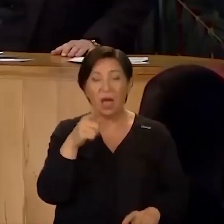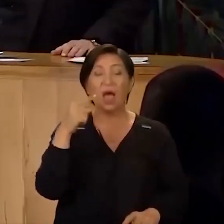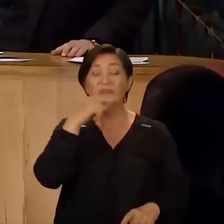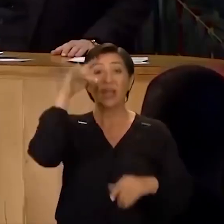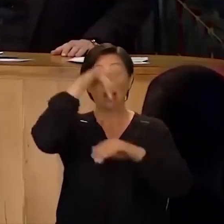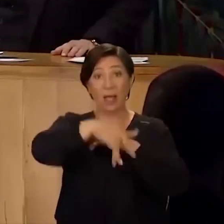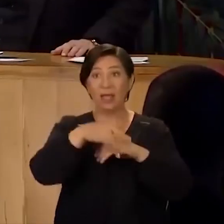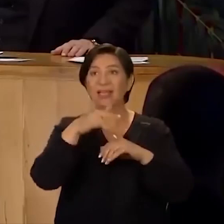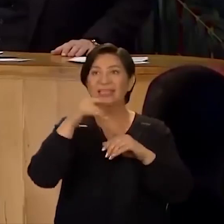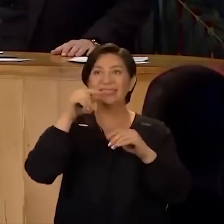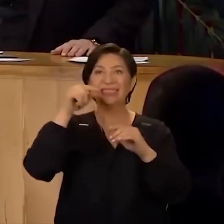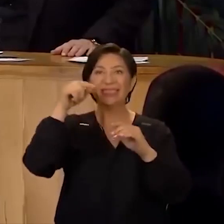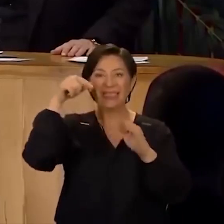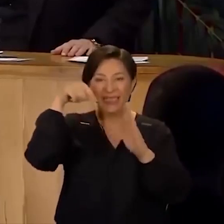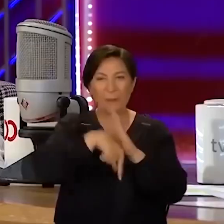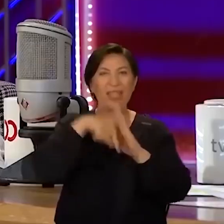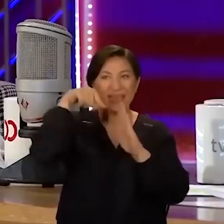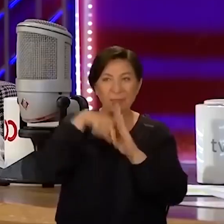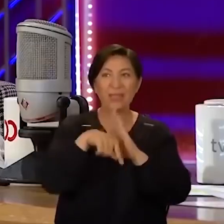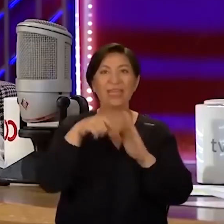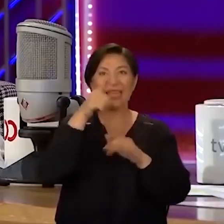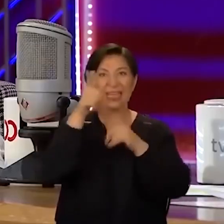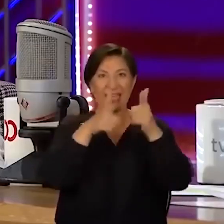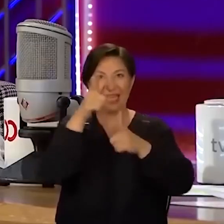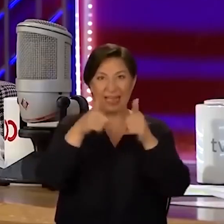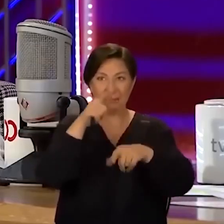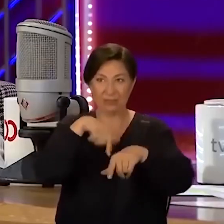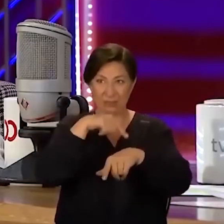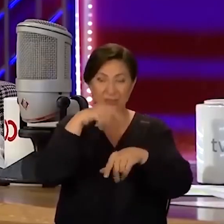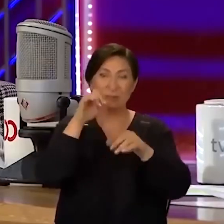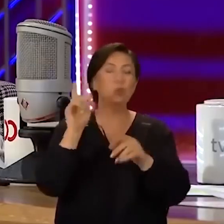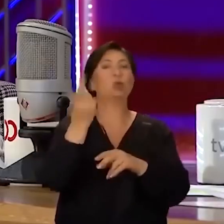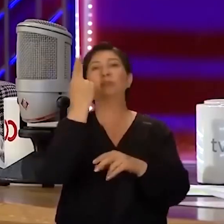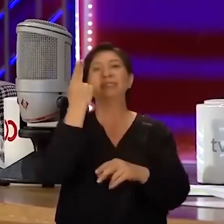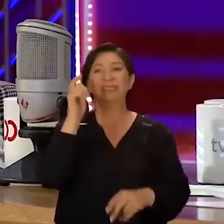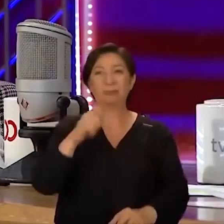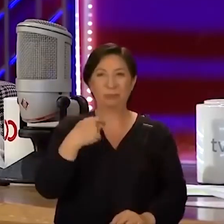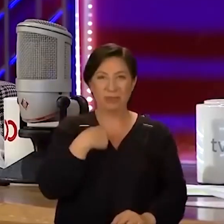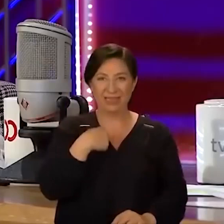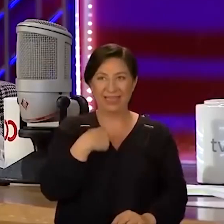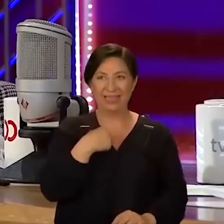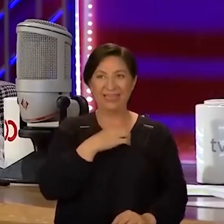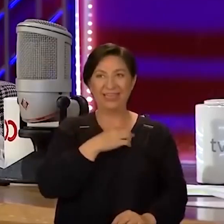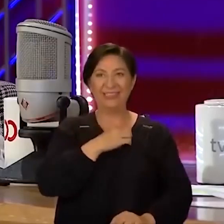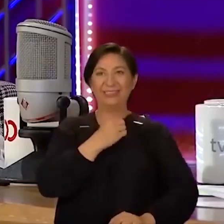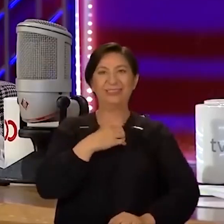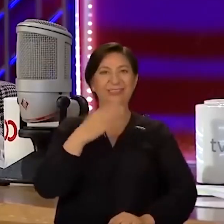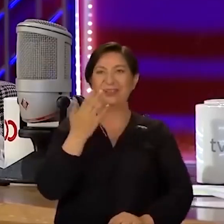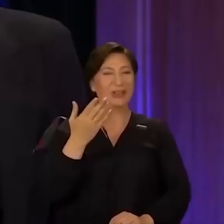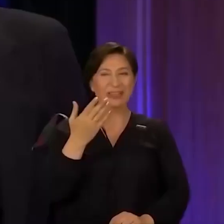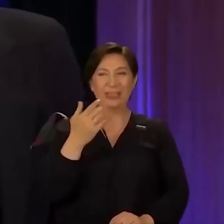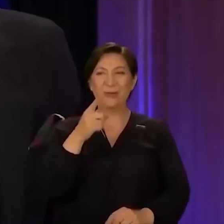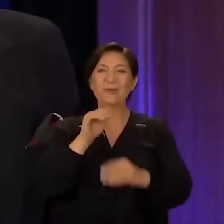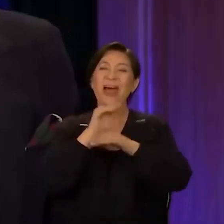Evet işte dibinin binenin Kılıç çekimi esnasında öyle bir sürpriz hazırlamış bana ne